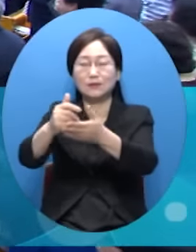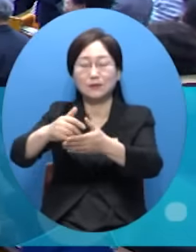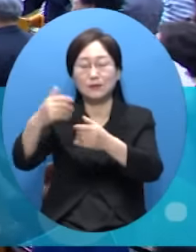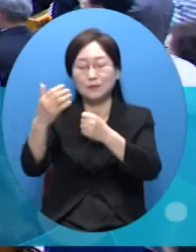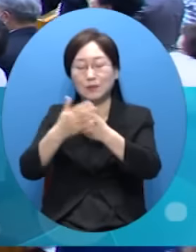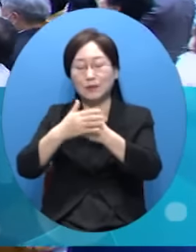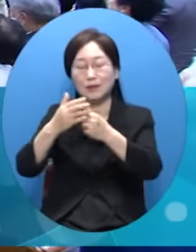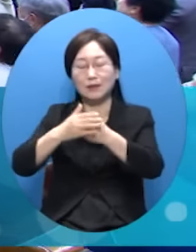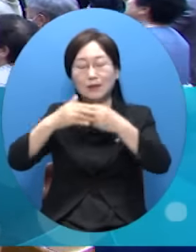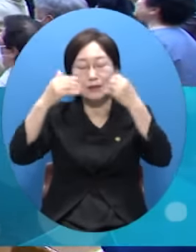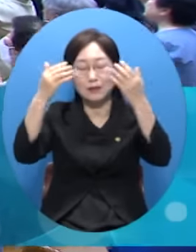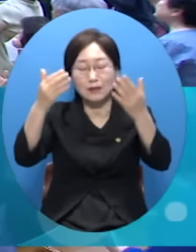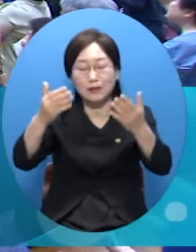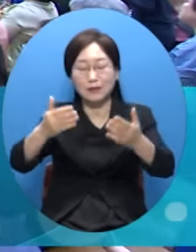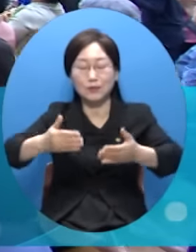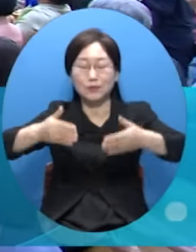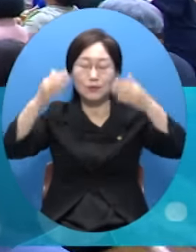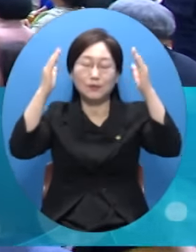도우심